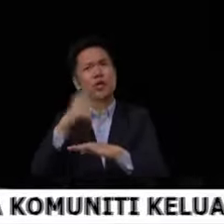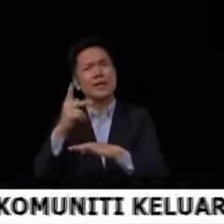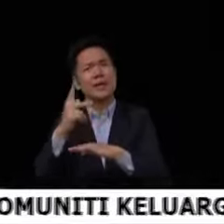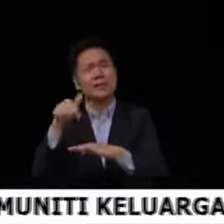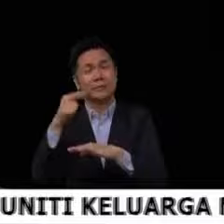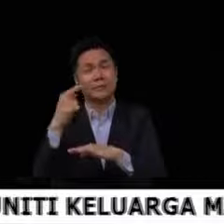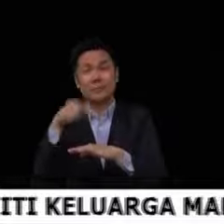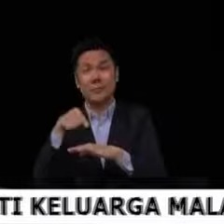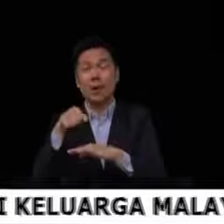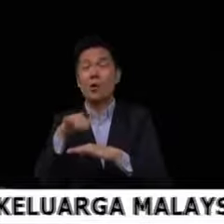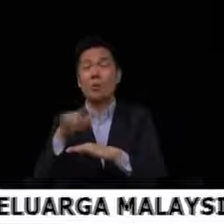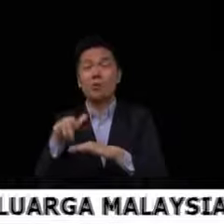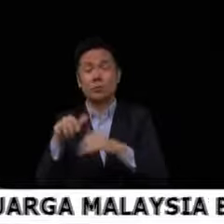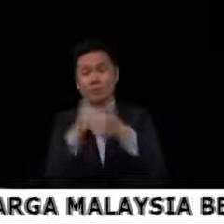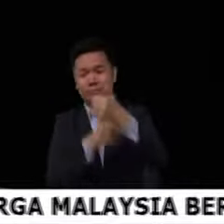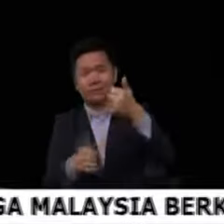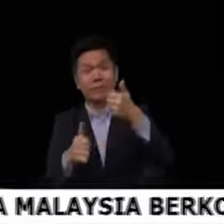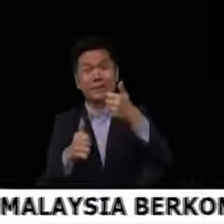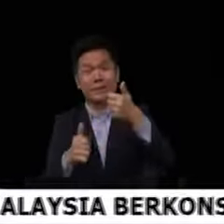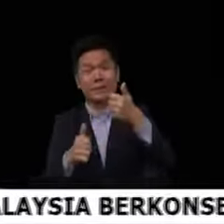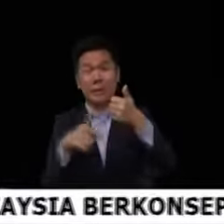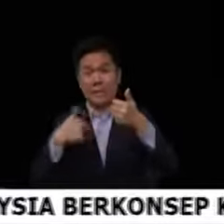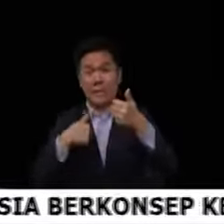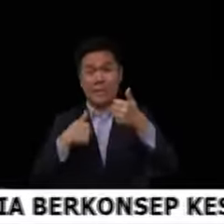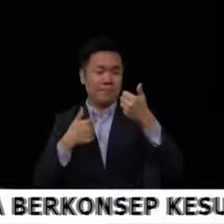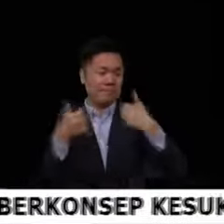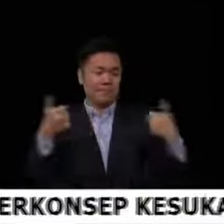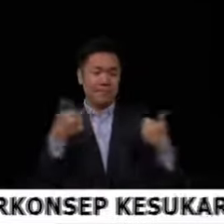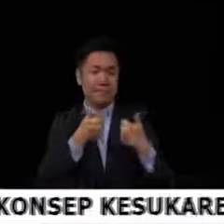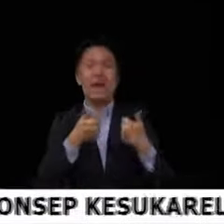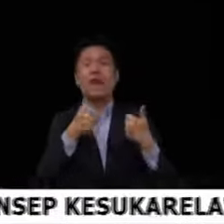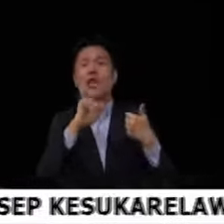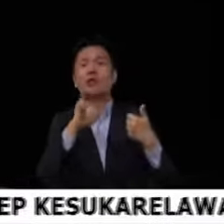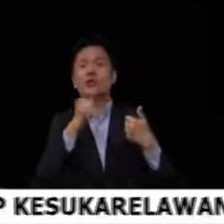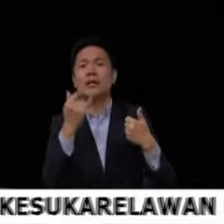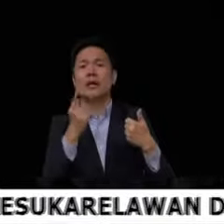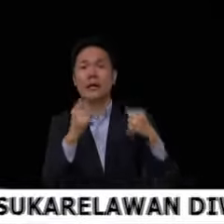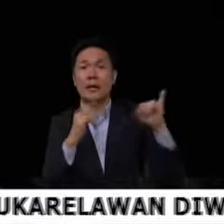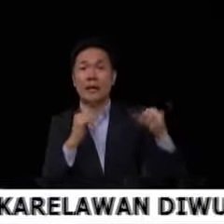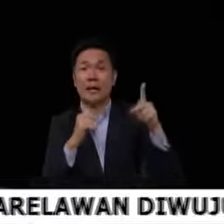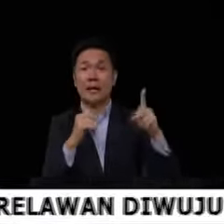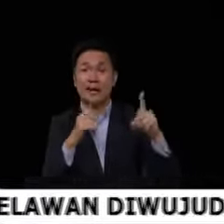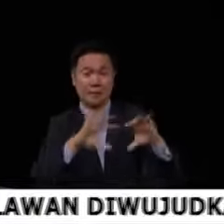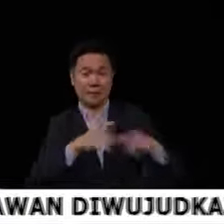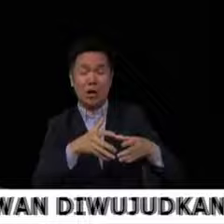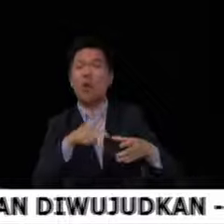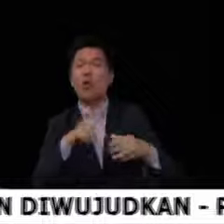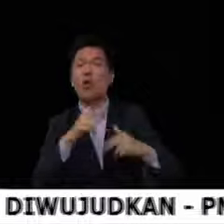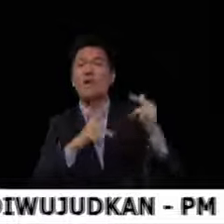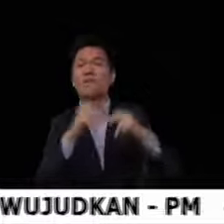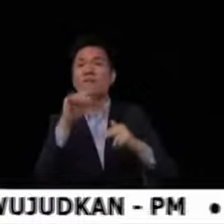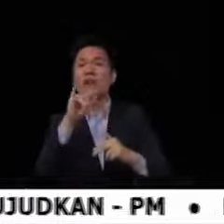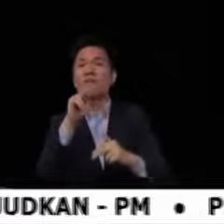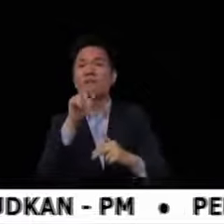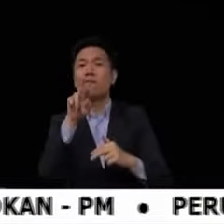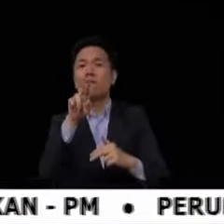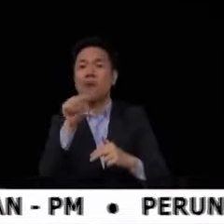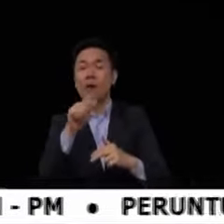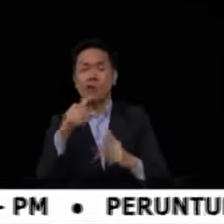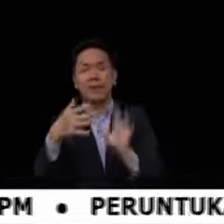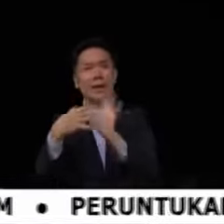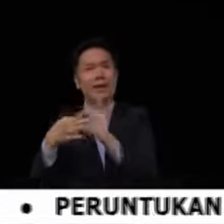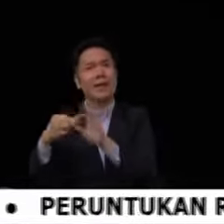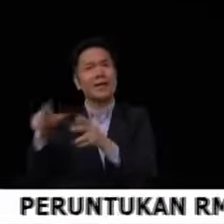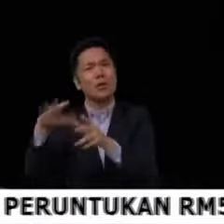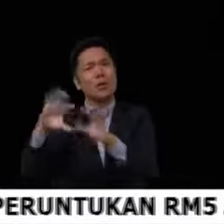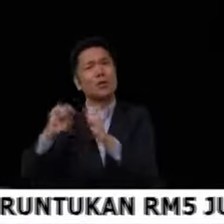dipegat kasar dan dipegang kami saya selaku juga mencipta steinfeld kita kebencian dengan kasa